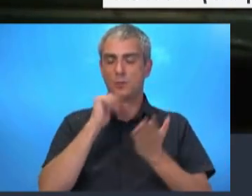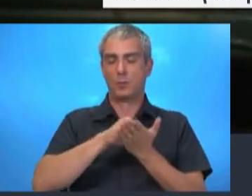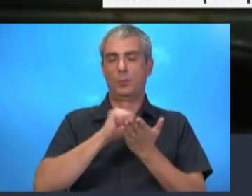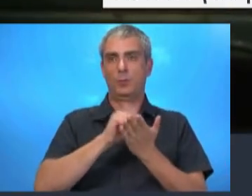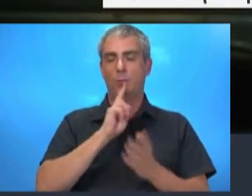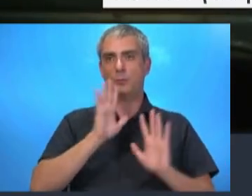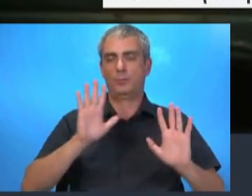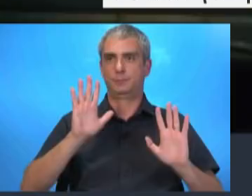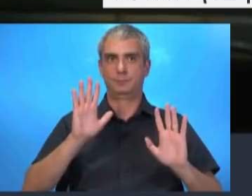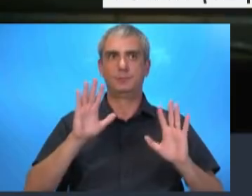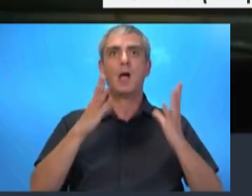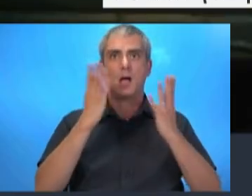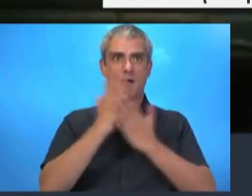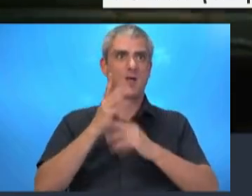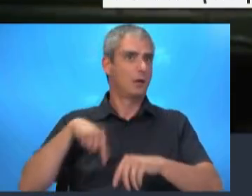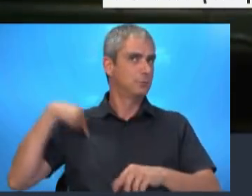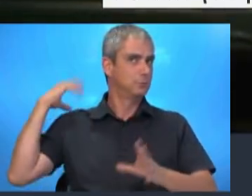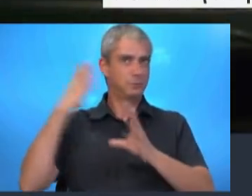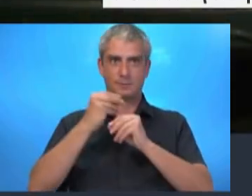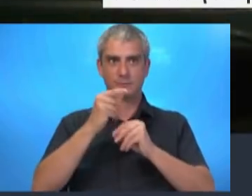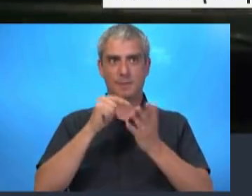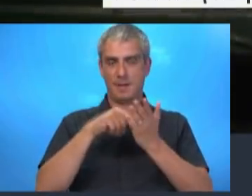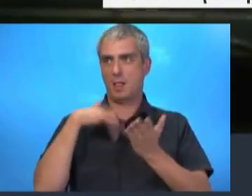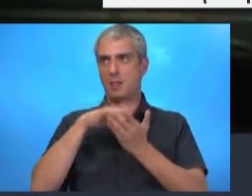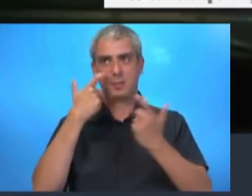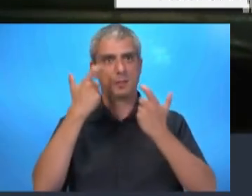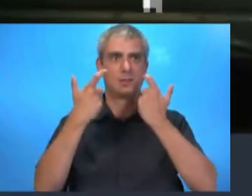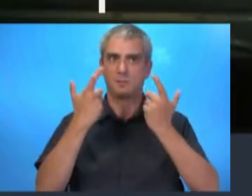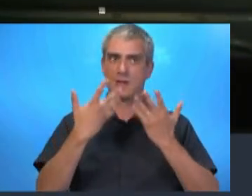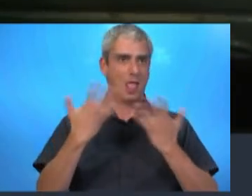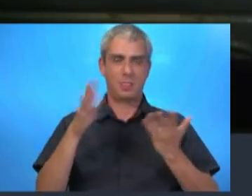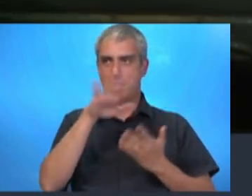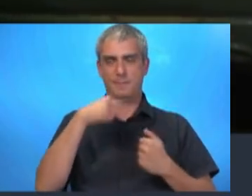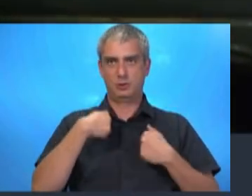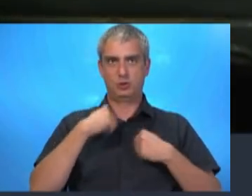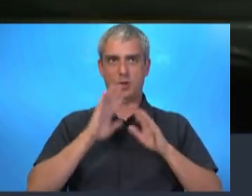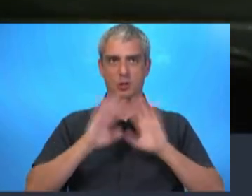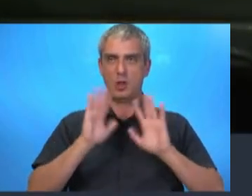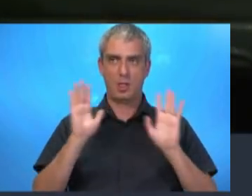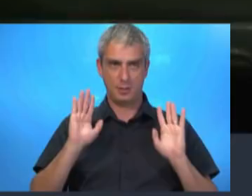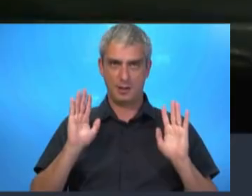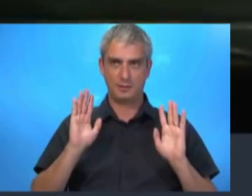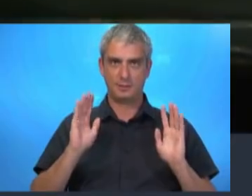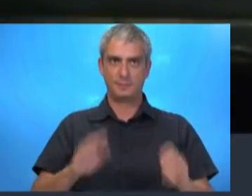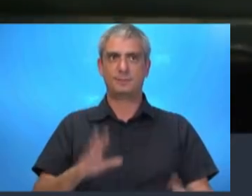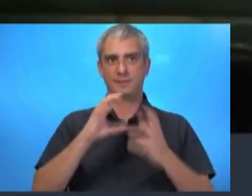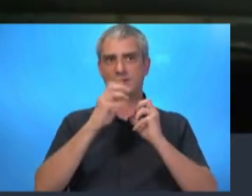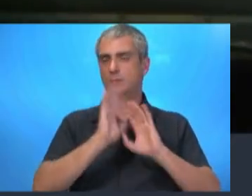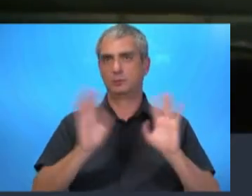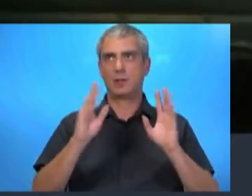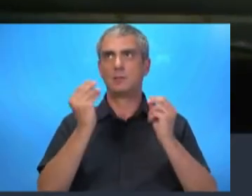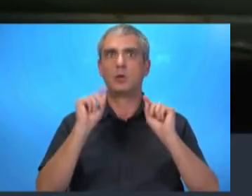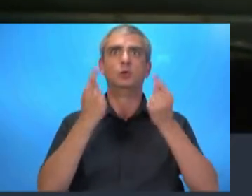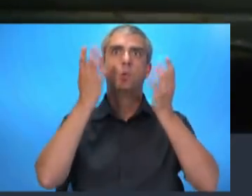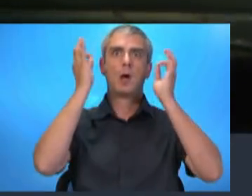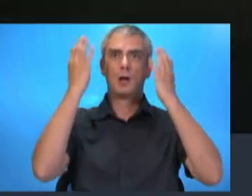טפו, הרבה זמן בגלל הנוכחות שלנו, זה אין פה באזור שלנו, בקיבוץ, אין איזה